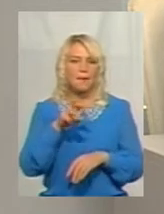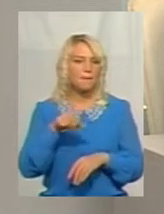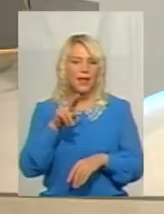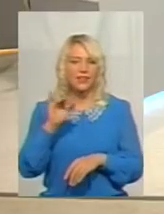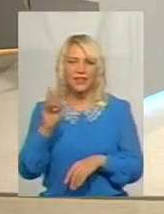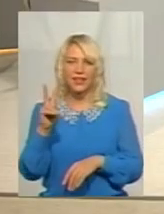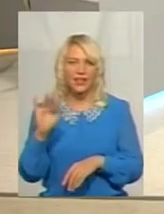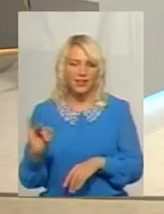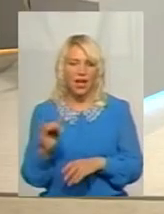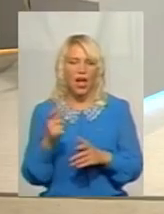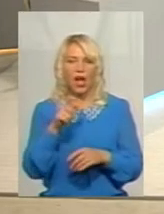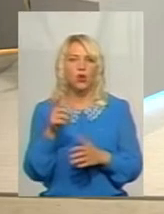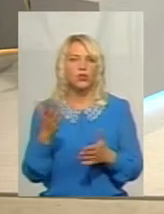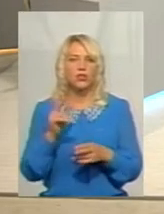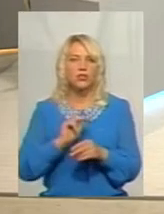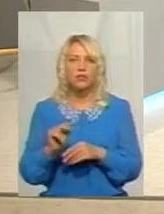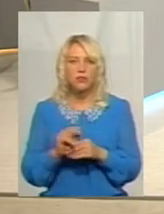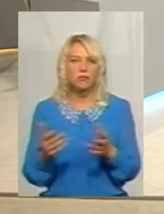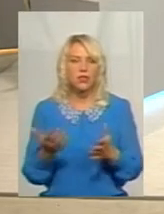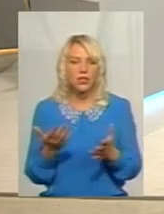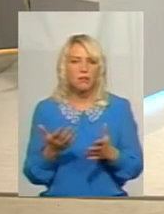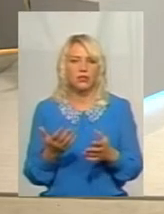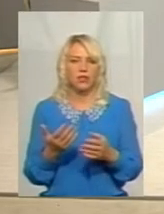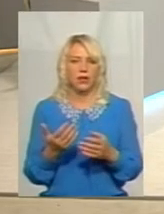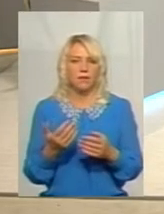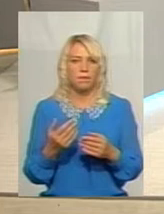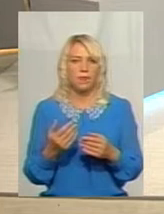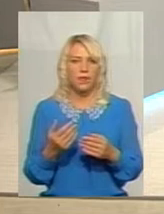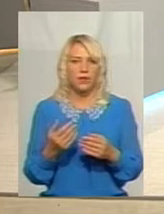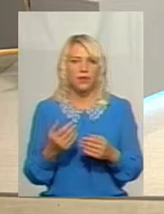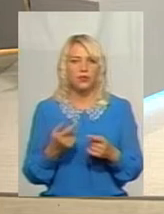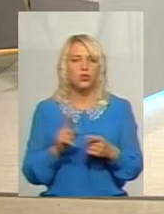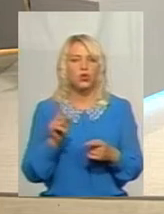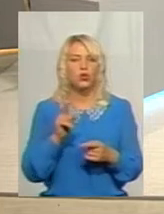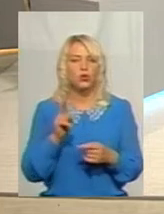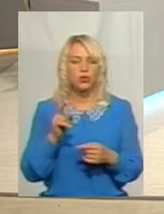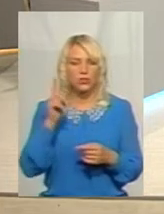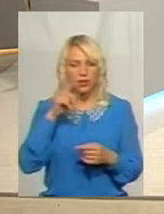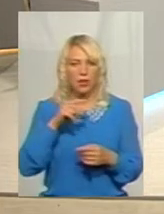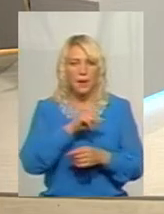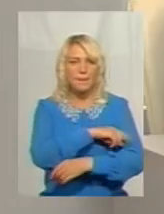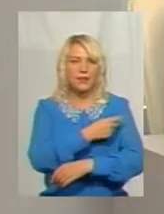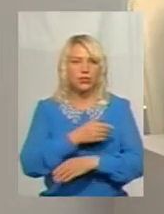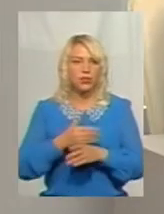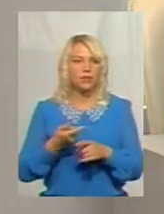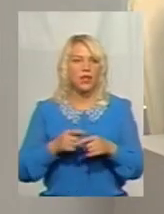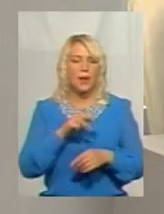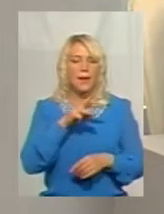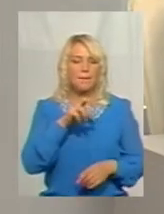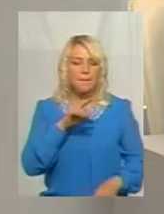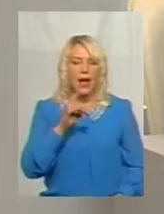а якісь люди, які навчені якимись навичкам надання медичної допомоги. Насправді парамедики – це фельдшери,